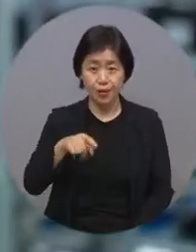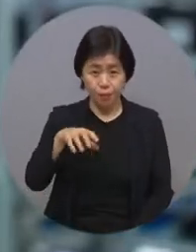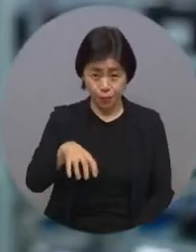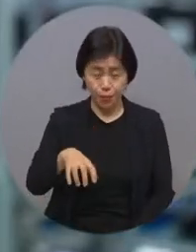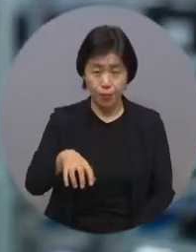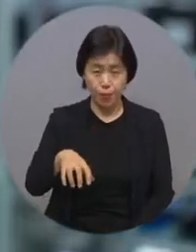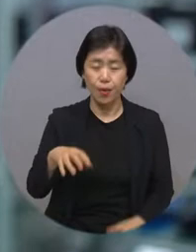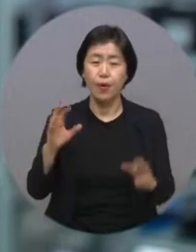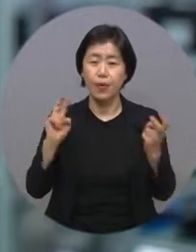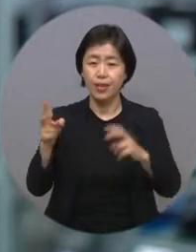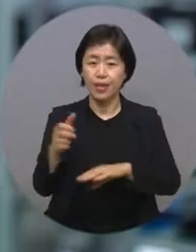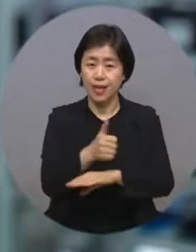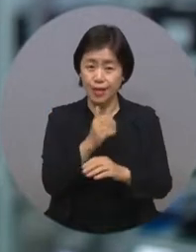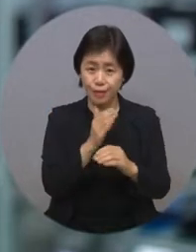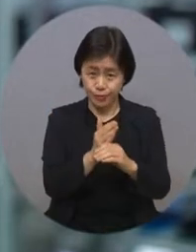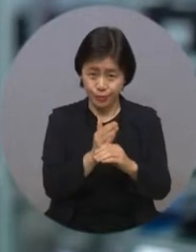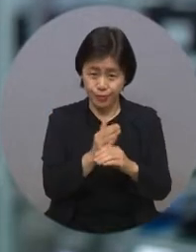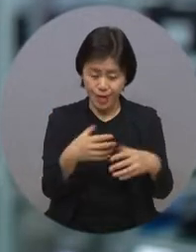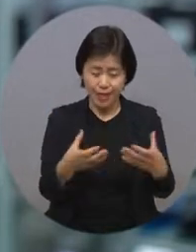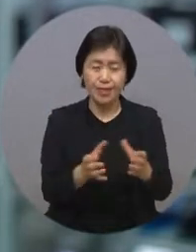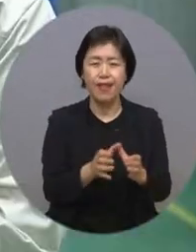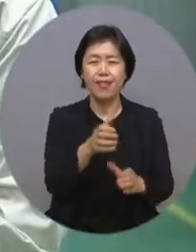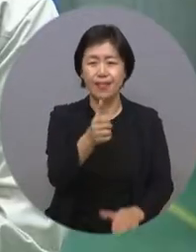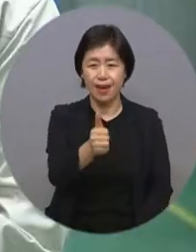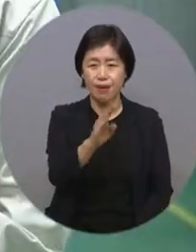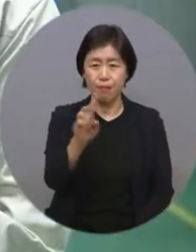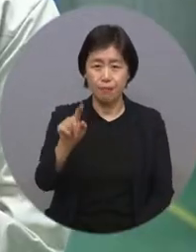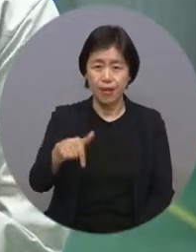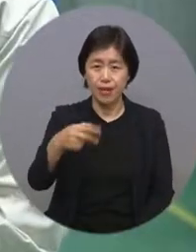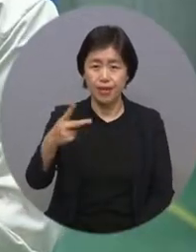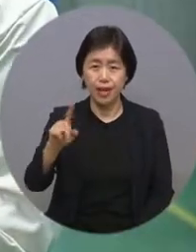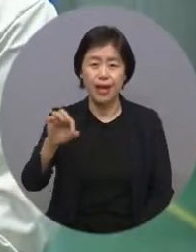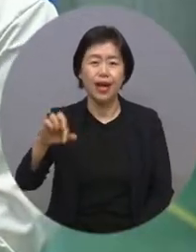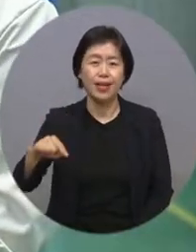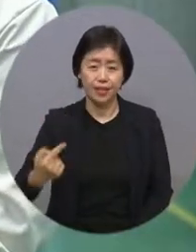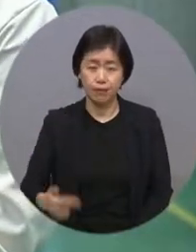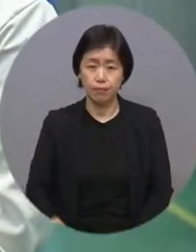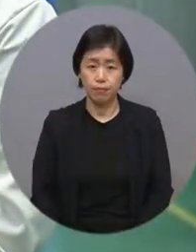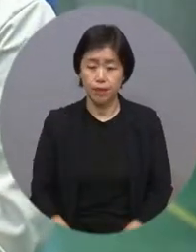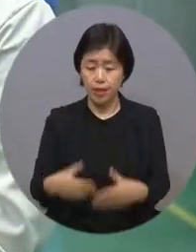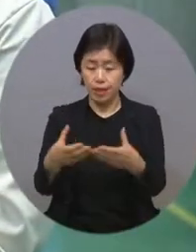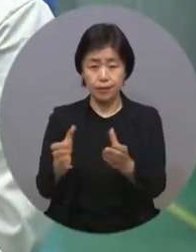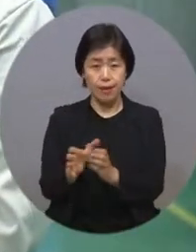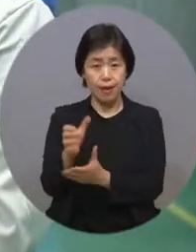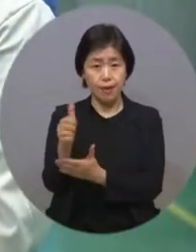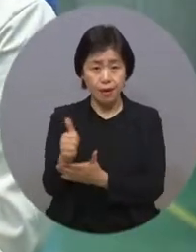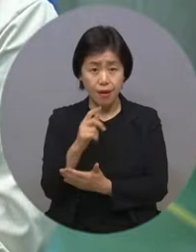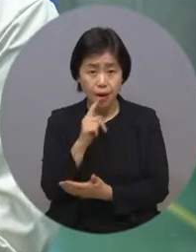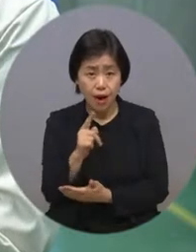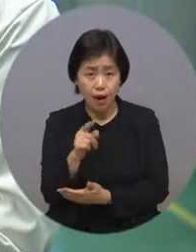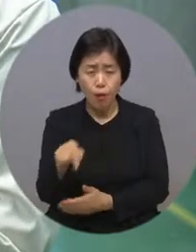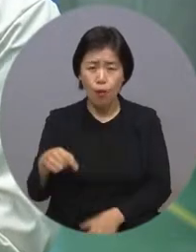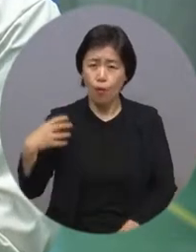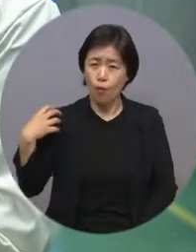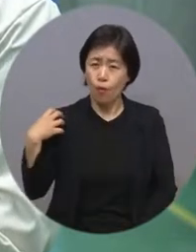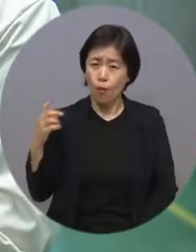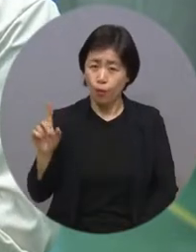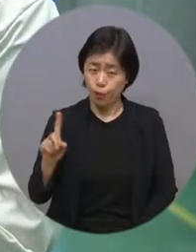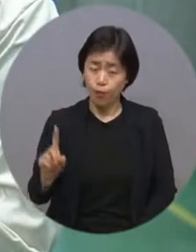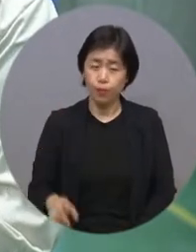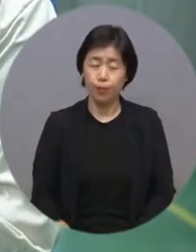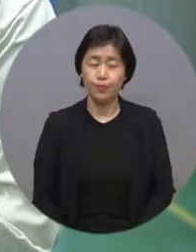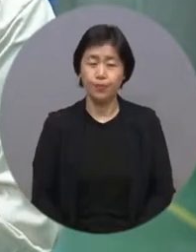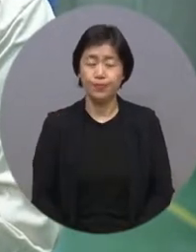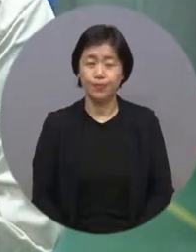캐논코리아에 다니고 있는 셀장 박다운이라고 합니다. 셀장이라고 소개를 해주셨는데 셀장이라는 직업은